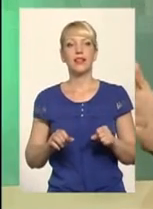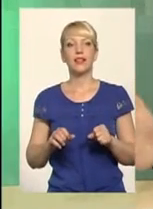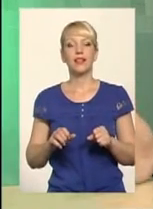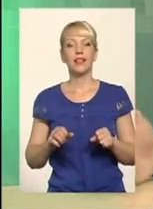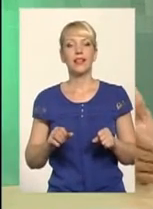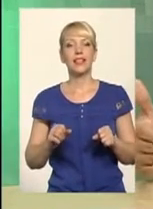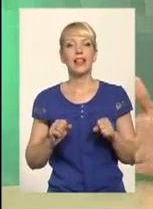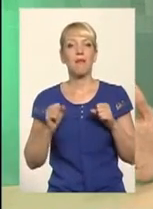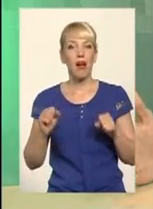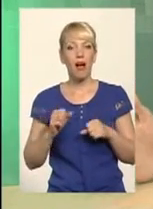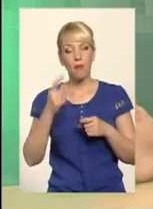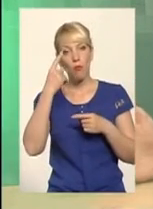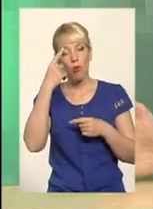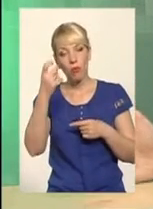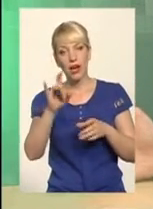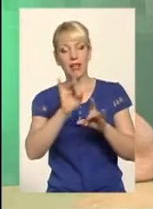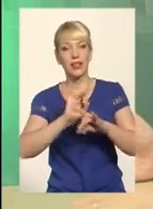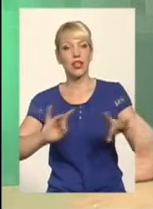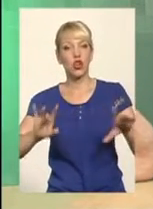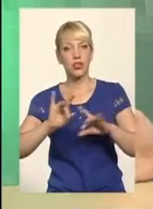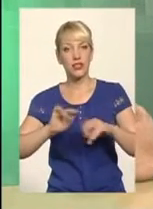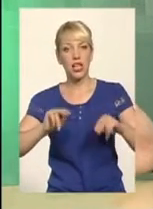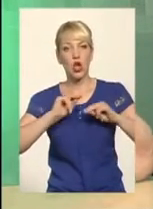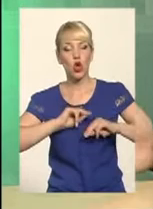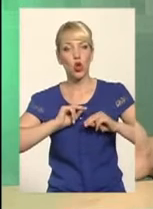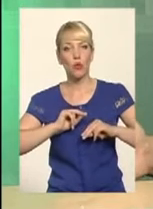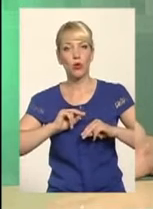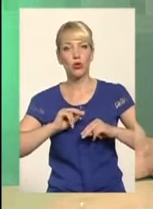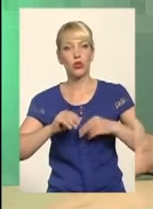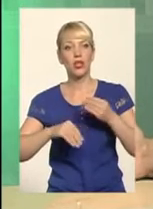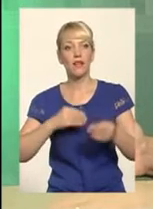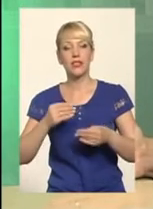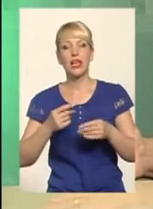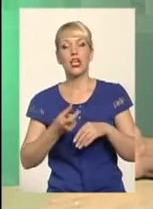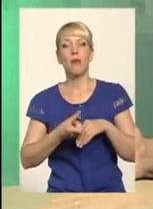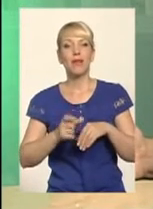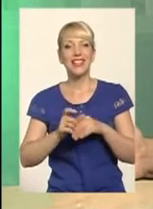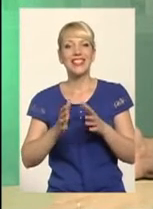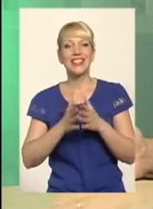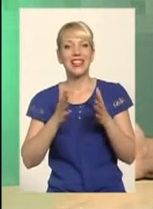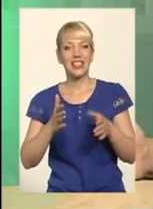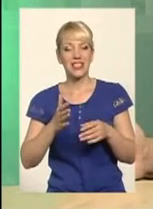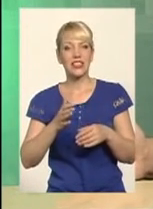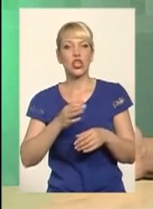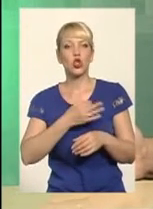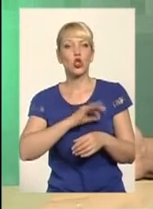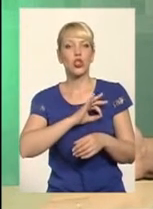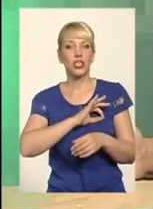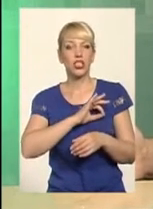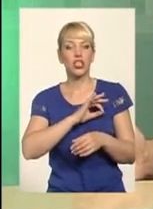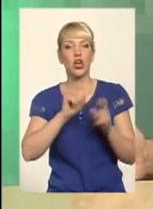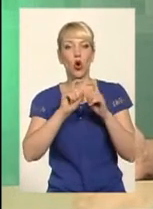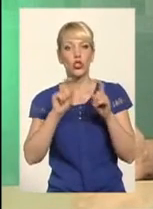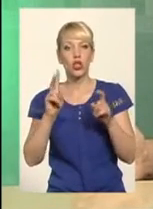роботодавців попередити і роз'яснити до найбільшої кількості осіб юридичних, які займаються реальним бізнесом